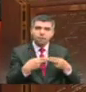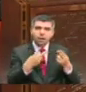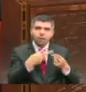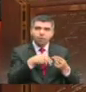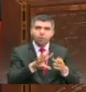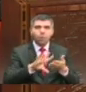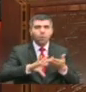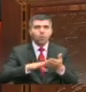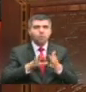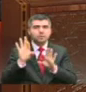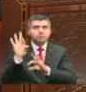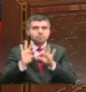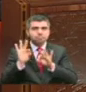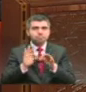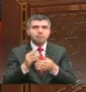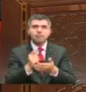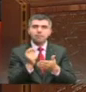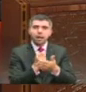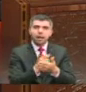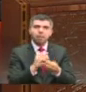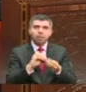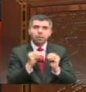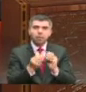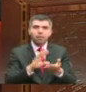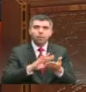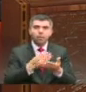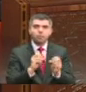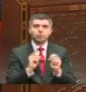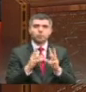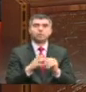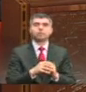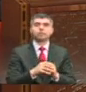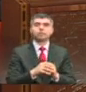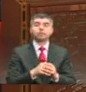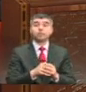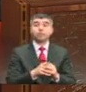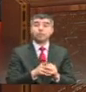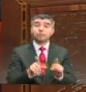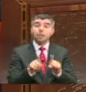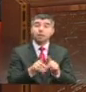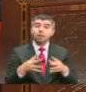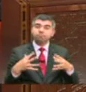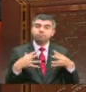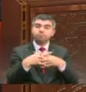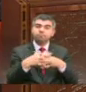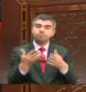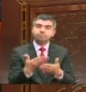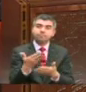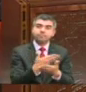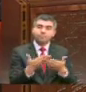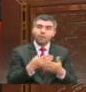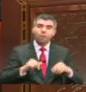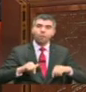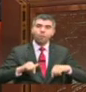جميع الاحتياجات التي تعبر عليها كل الجهات، ولكن يجب تضافر الجهود سواء على الوزارة